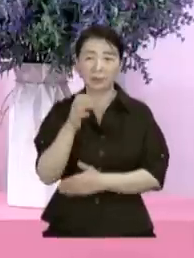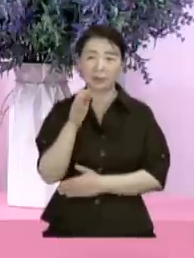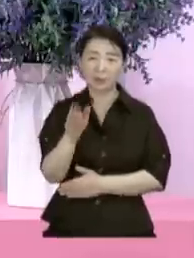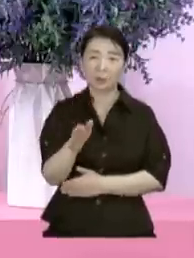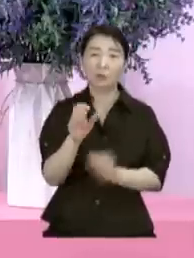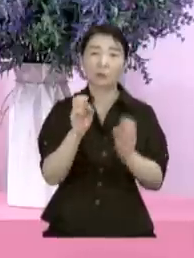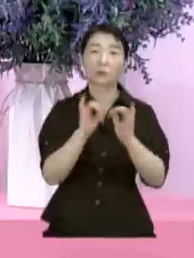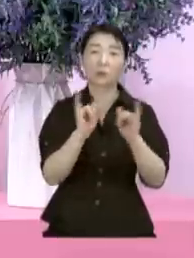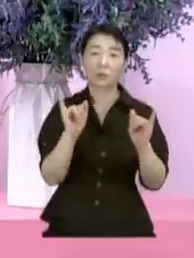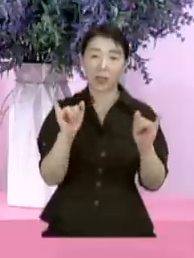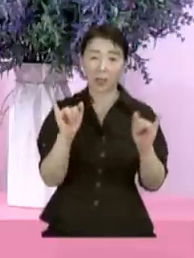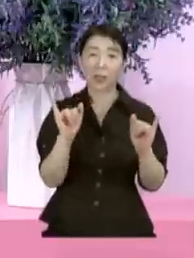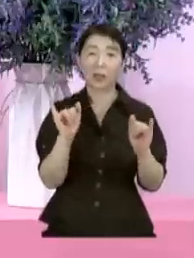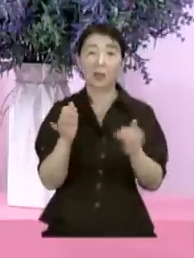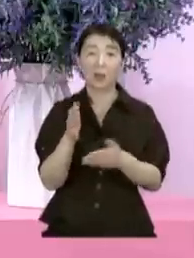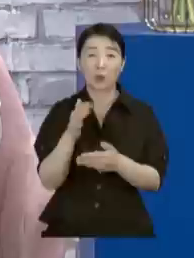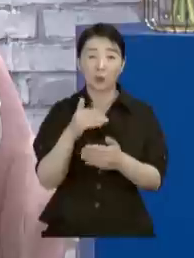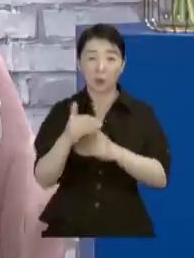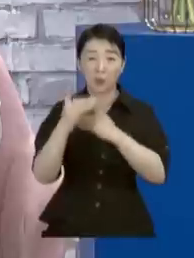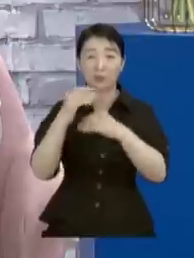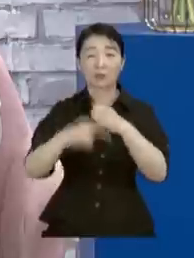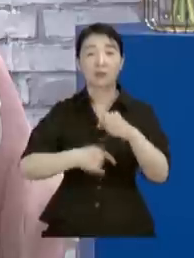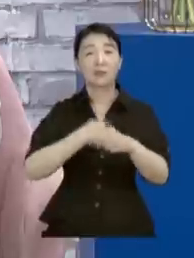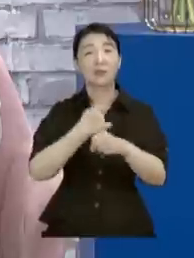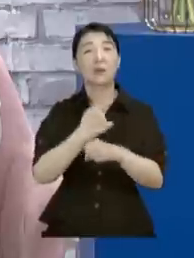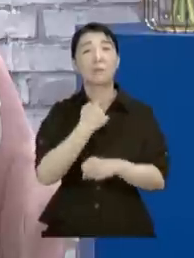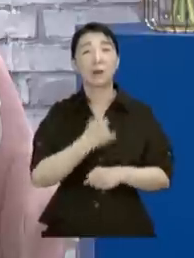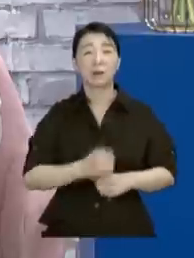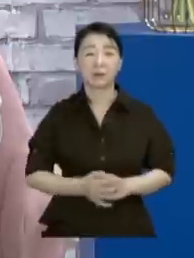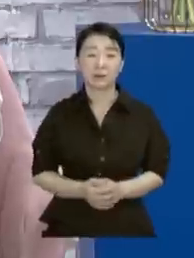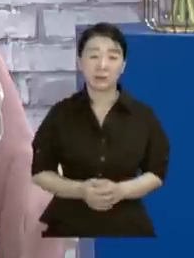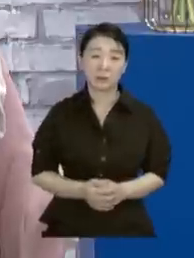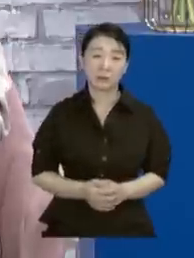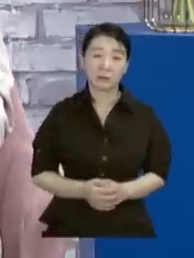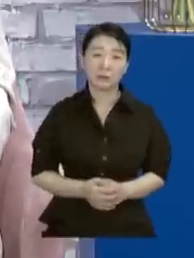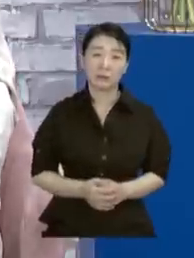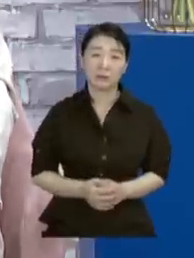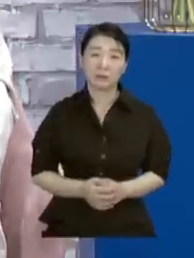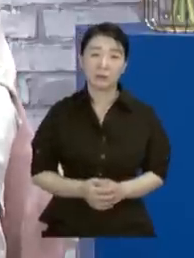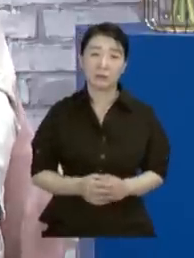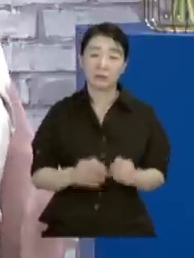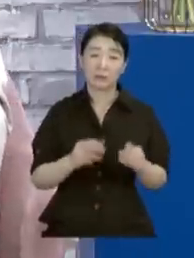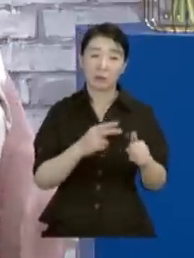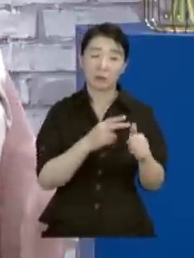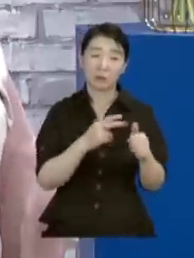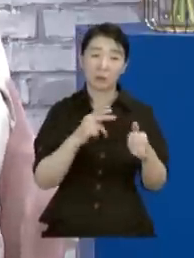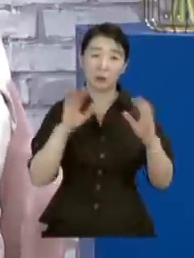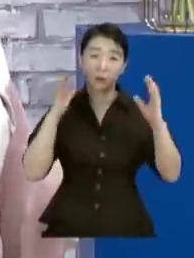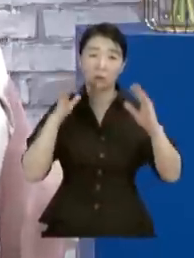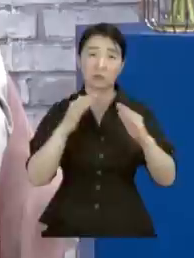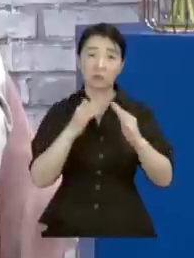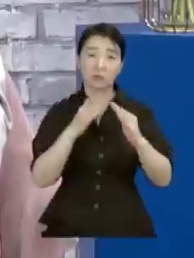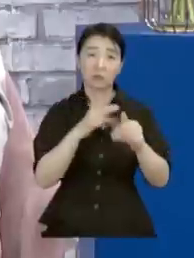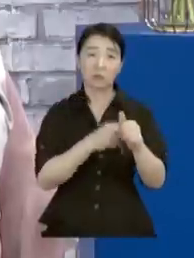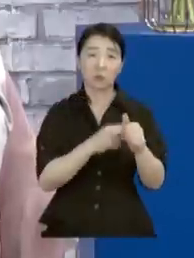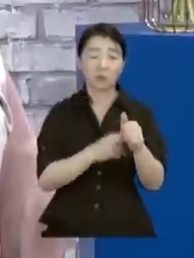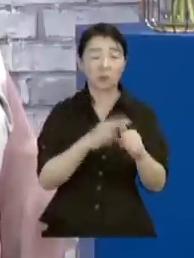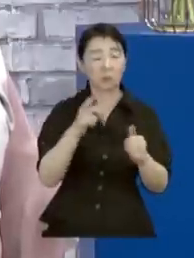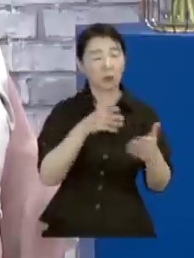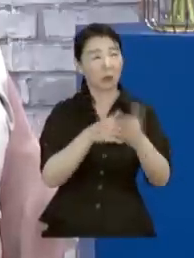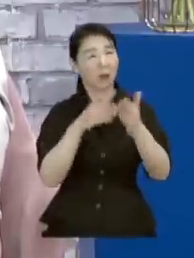전문인 선교사 훈련을 1년 정도 받았어요. 그러셨군요. 네. 근데 이게 유치원 교사가 자꾸 이렇게 삐걱삐걱 뭔가 막히는